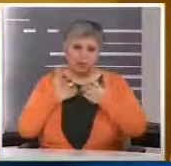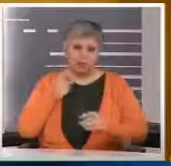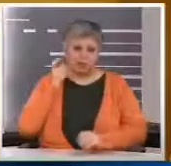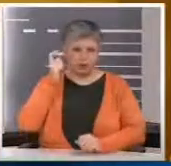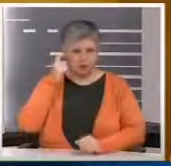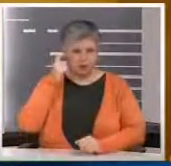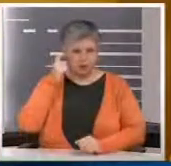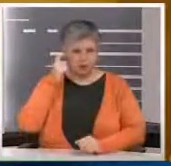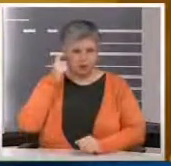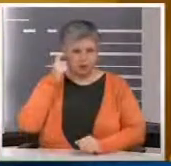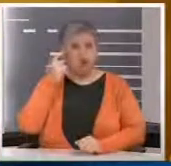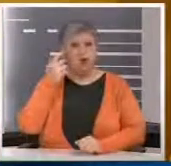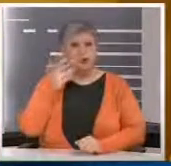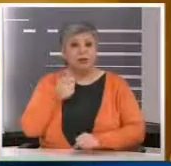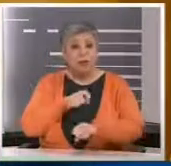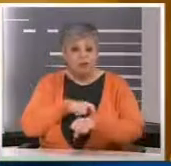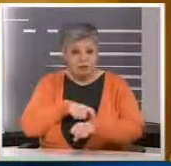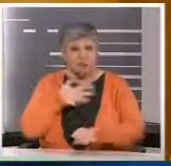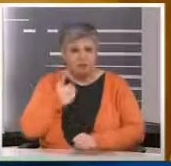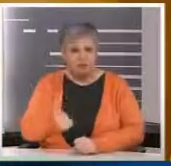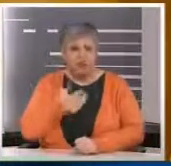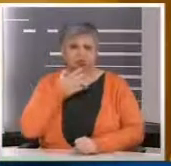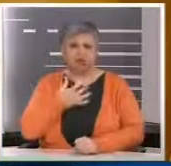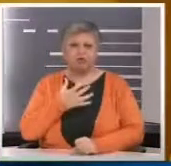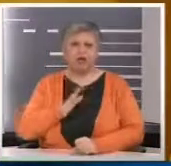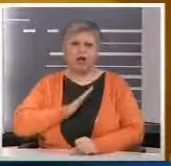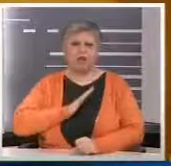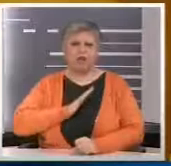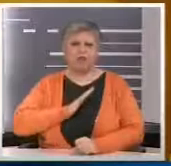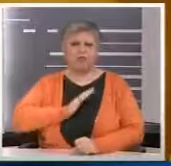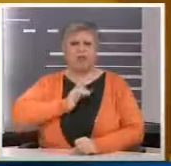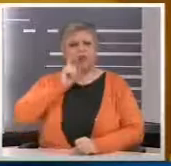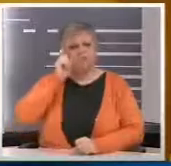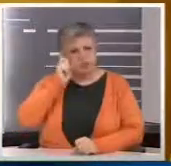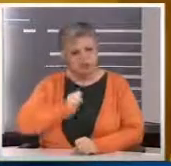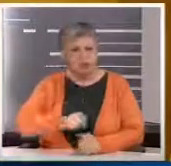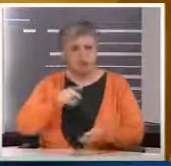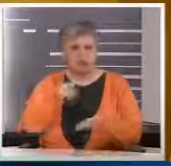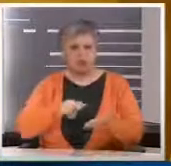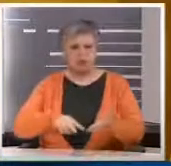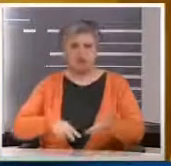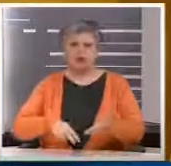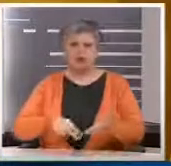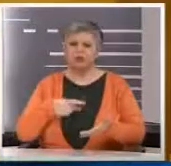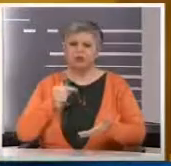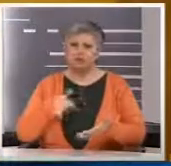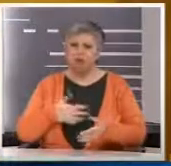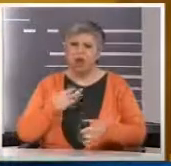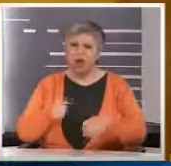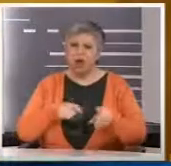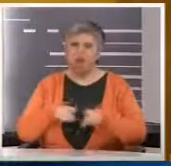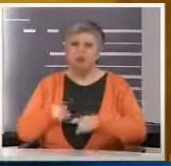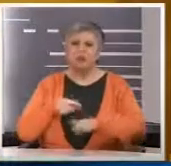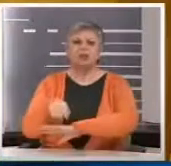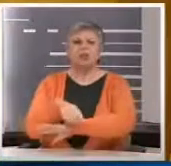πολλοί σοβαροί συνάδελφοι από την αξιωματική αντιπολίτευση που ξέρουν να διαβάζουν και ξέρουν πολύ περισσότερα νομικά προφανώς από